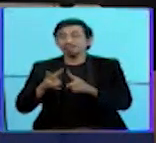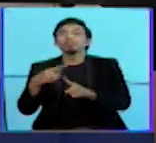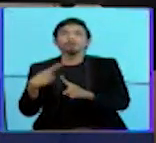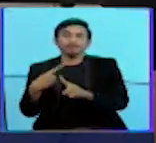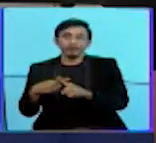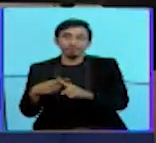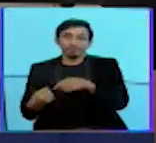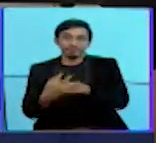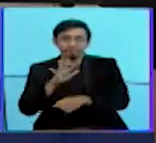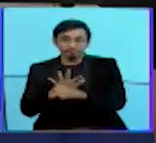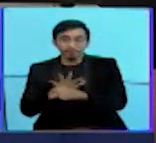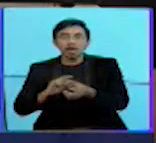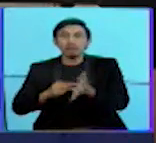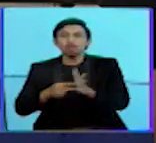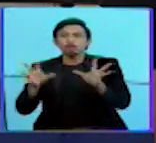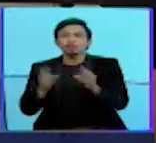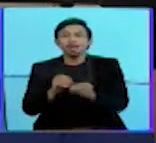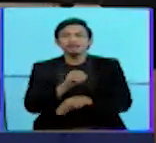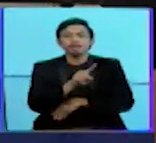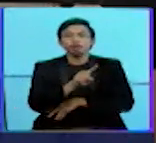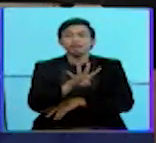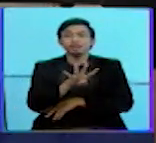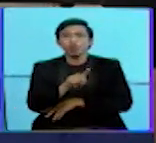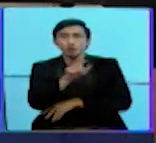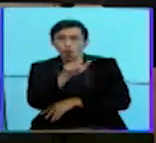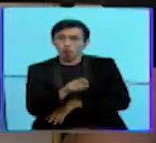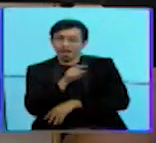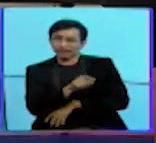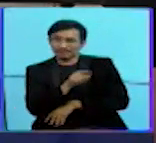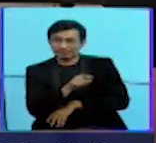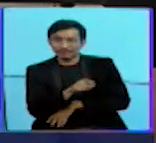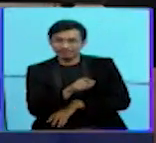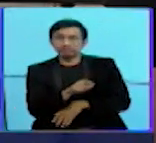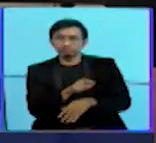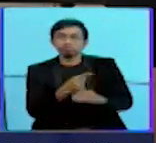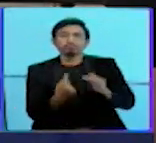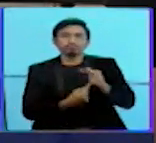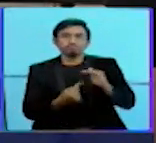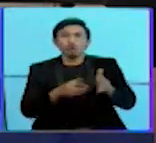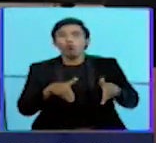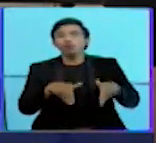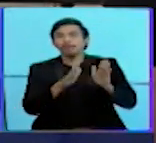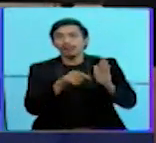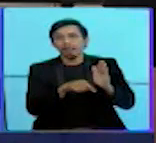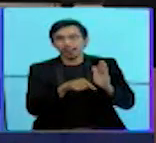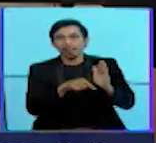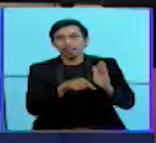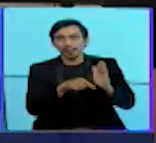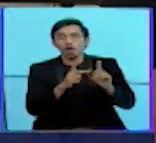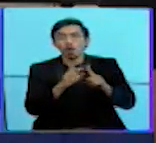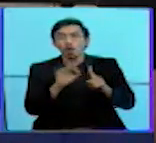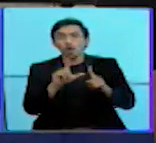141 yang 141 itu dipusatkan sekarang di Hotel Holiday Inn